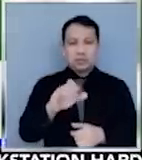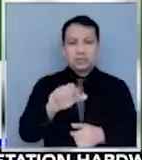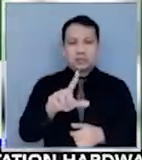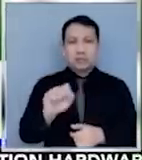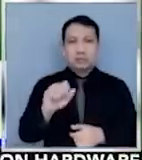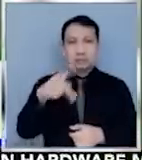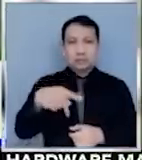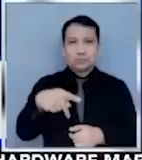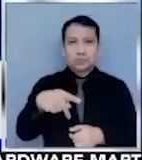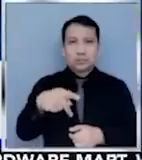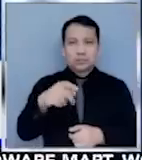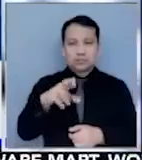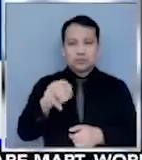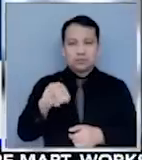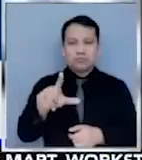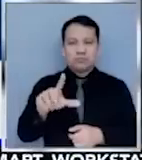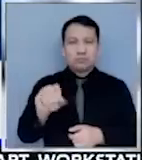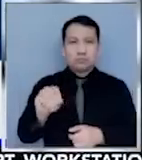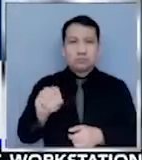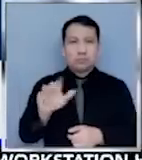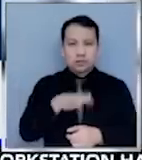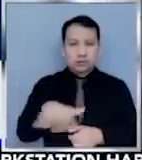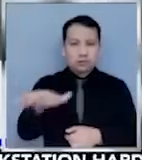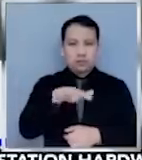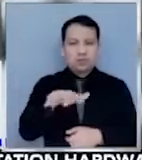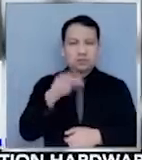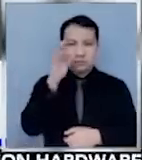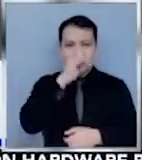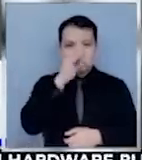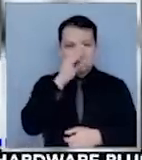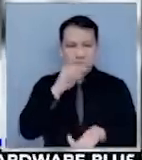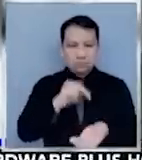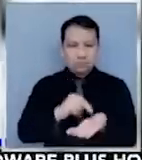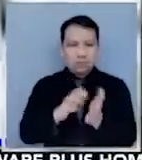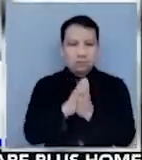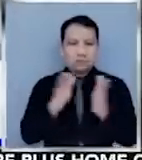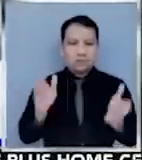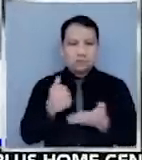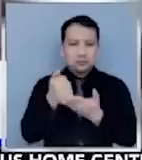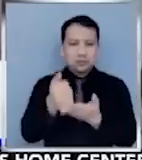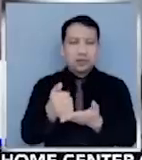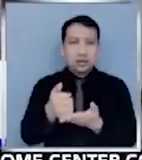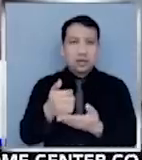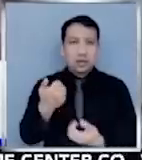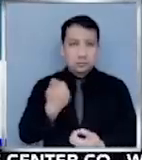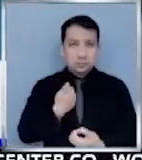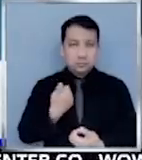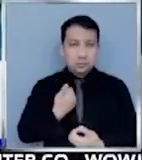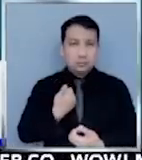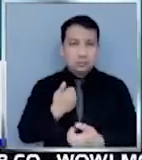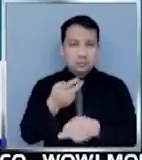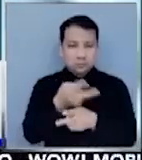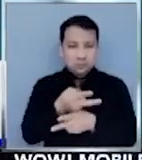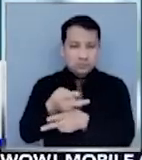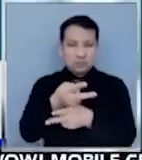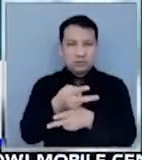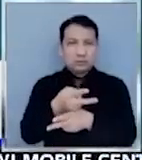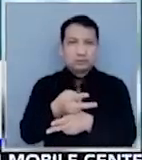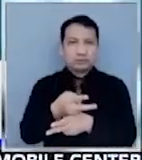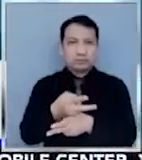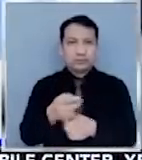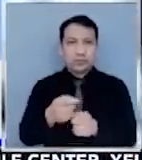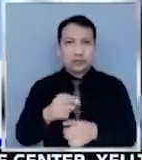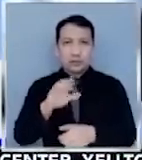sa lahat ng Pilipinong nurse na malakirawan na itulong at isinakripisyo sa pangangalaga sa mga pasyenteng may COVID